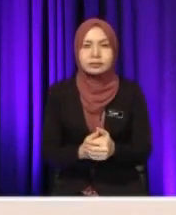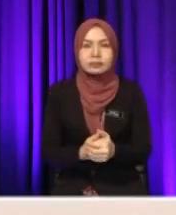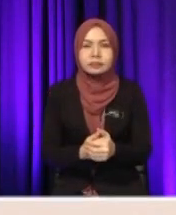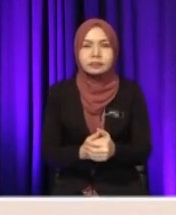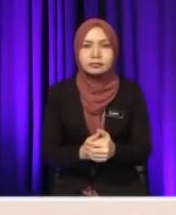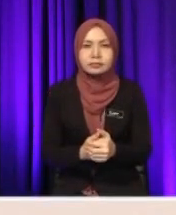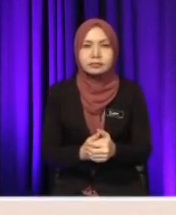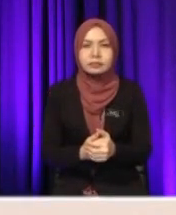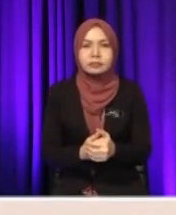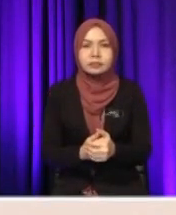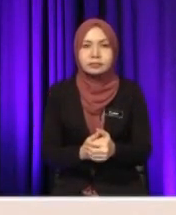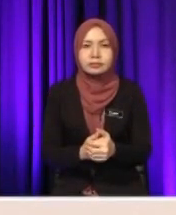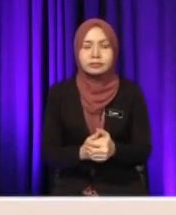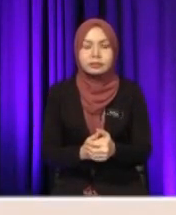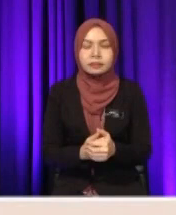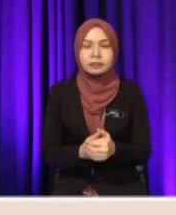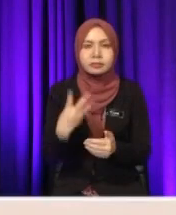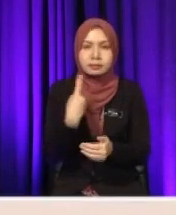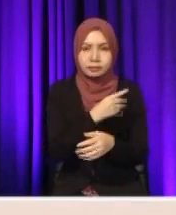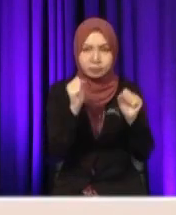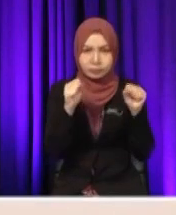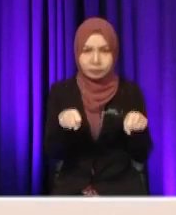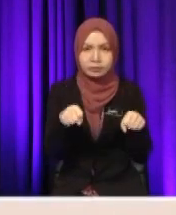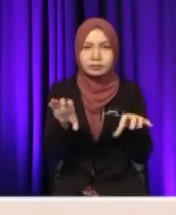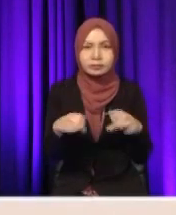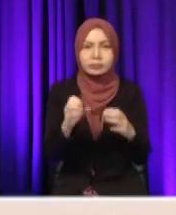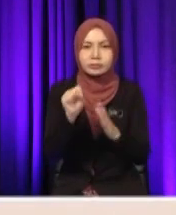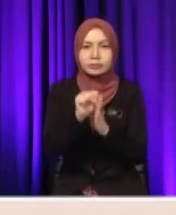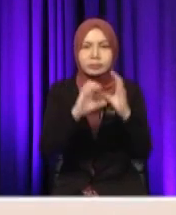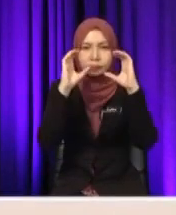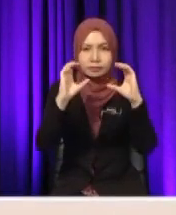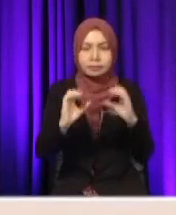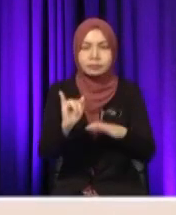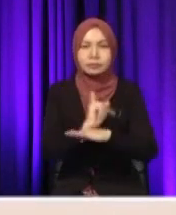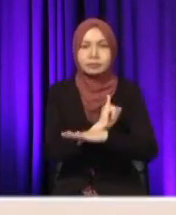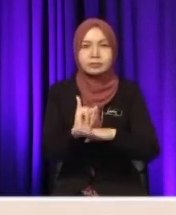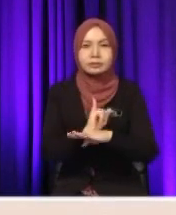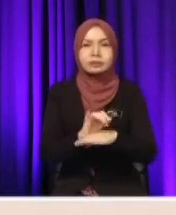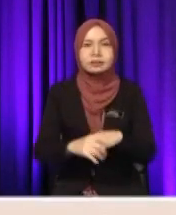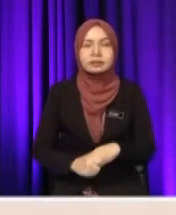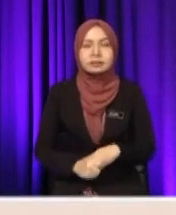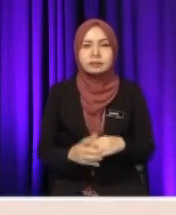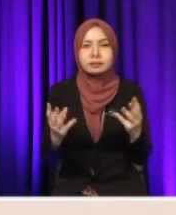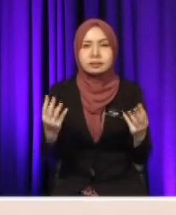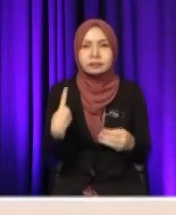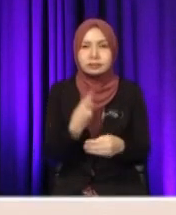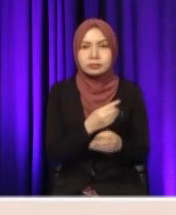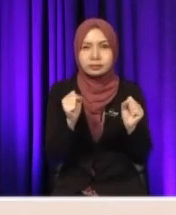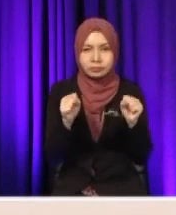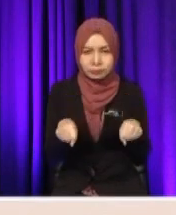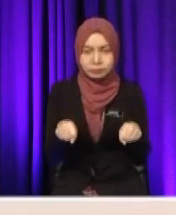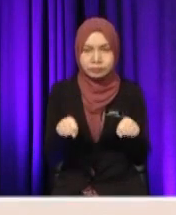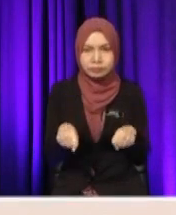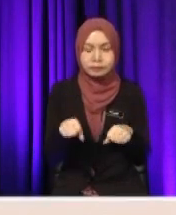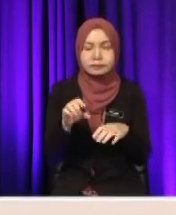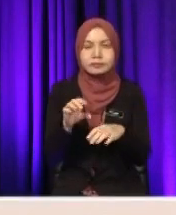di, secara industri. Boleh juga kalau kita nak lakukan, boleh. Kita boleh gunakan biji-biji kelapa